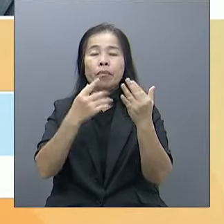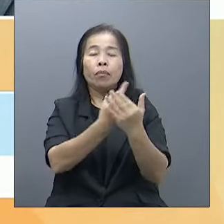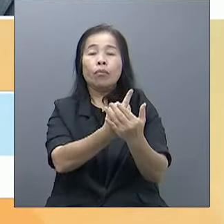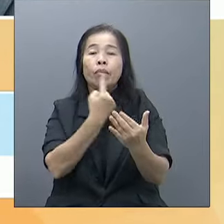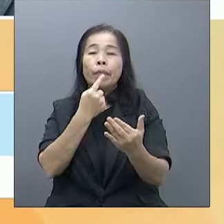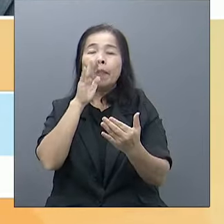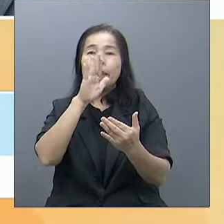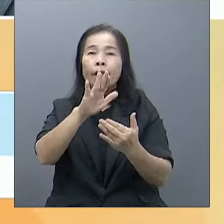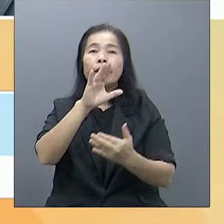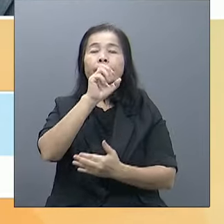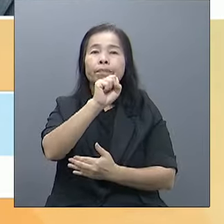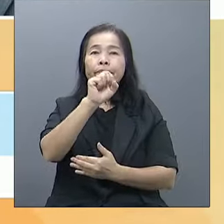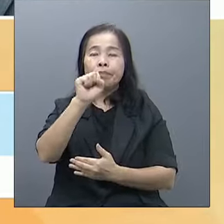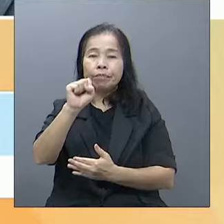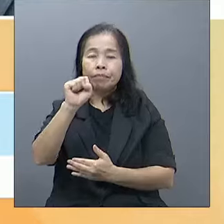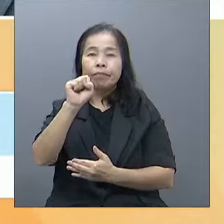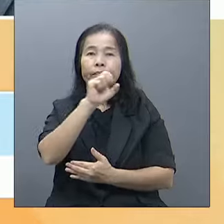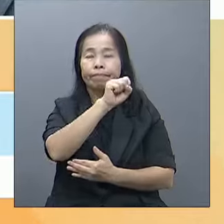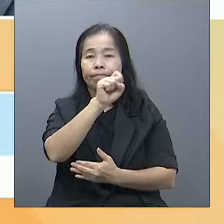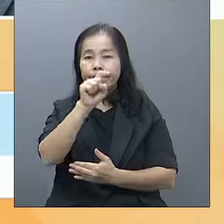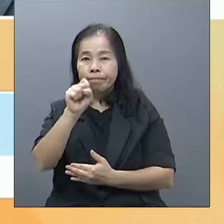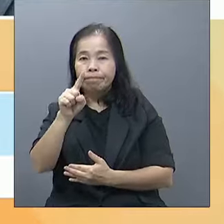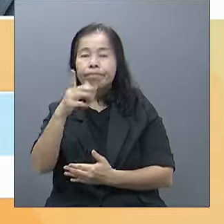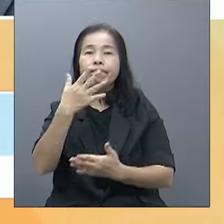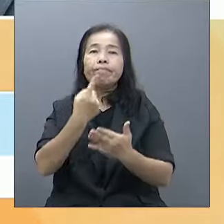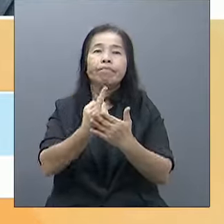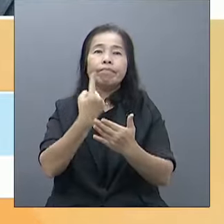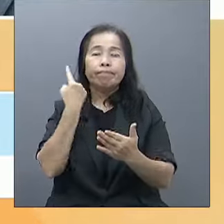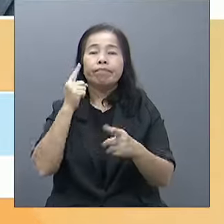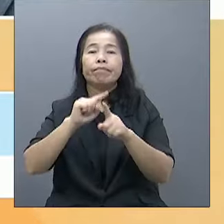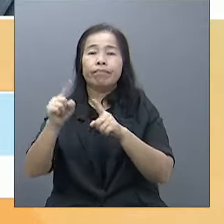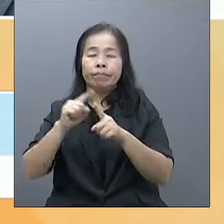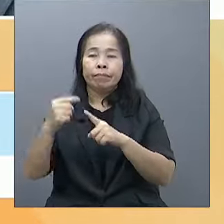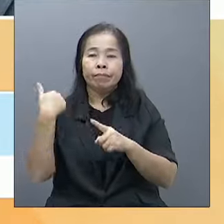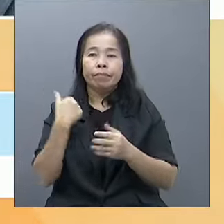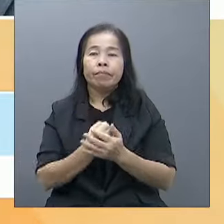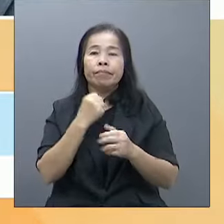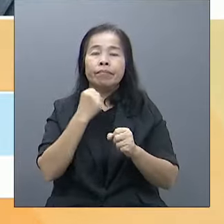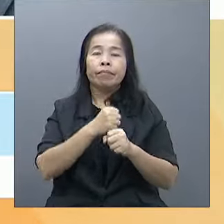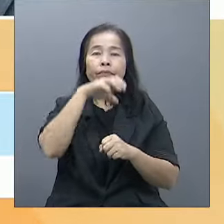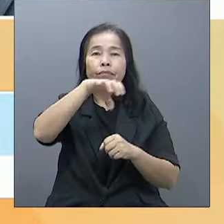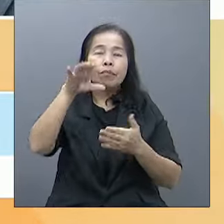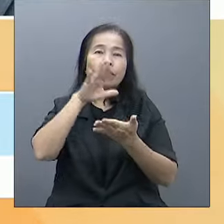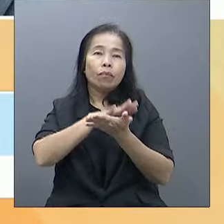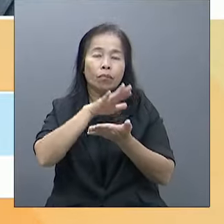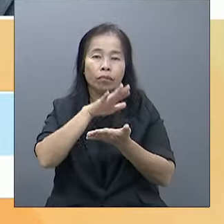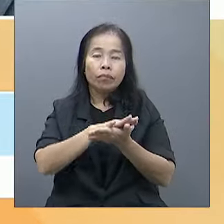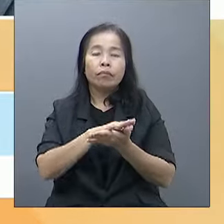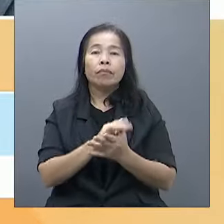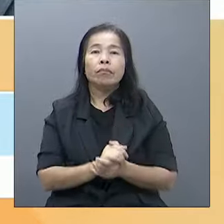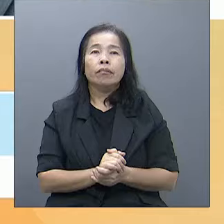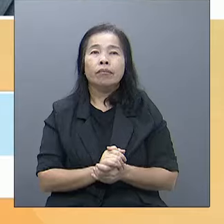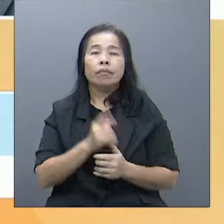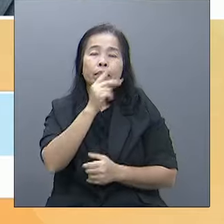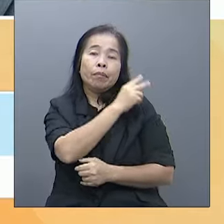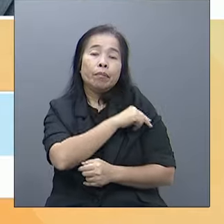ปภ.นะครับเข้ามาร่วมพูดคุยด้วยนะครับแล้วก็จะมีคุณหมอสุริยะเดลนะครับซึ่งเป็นคุณหมอ